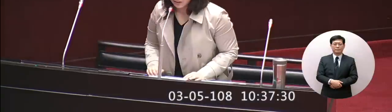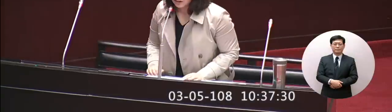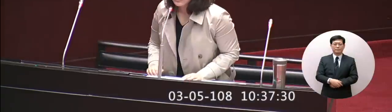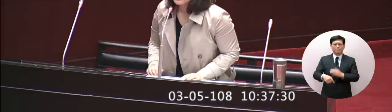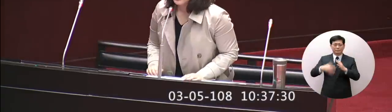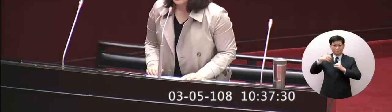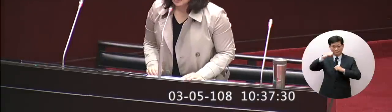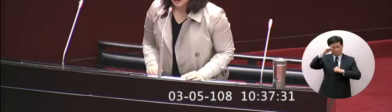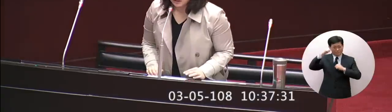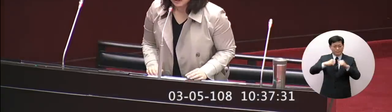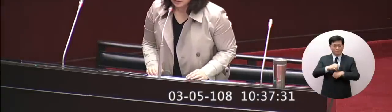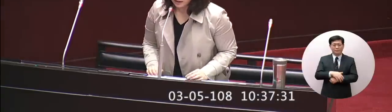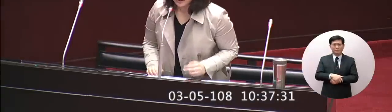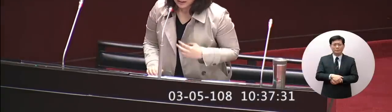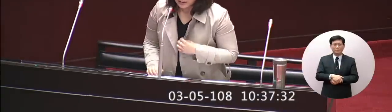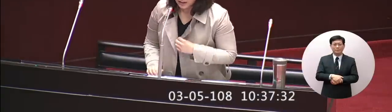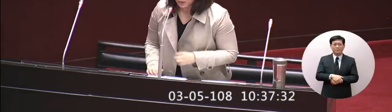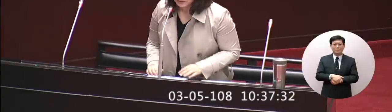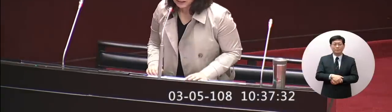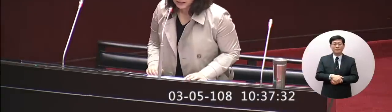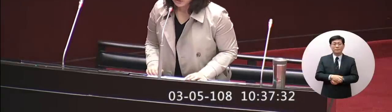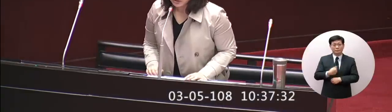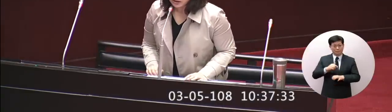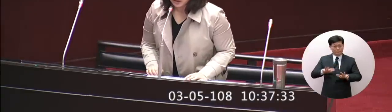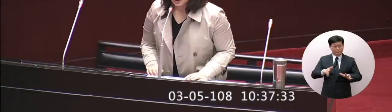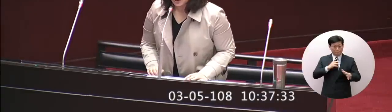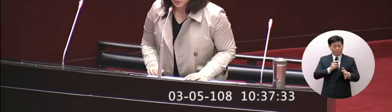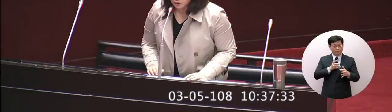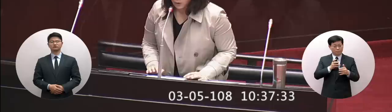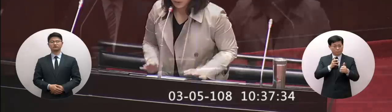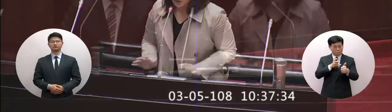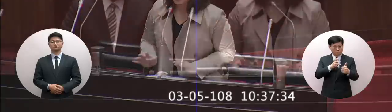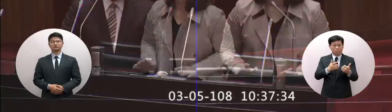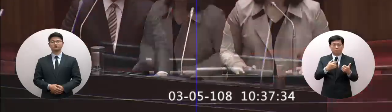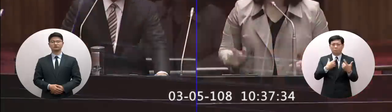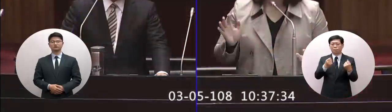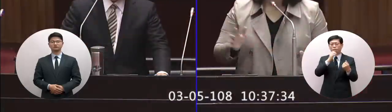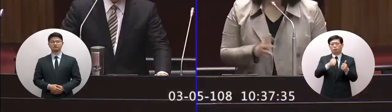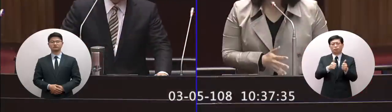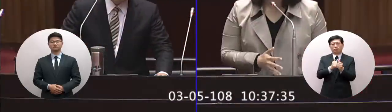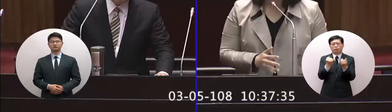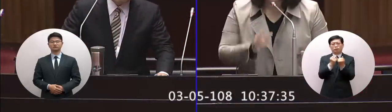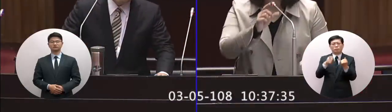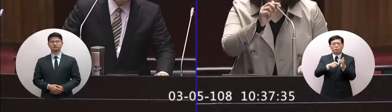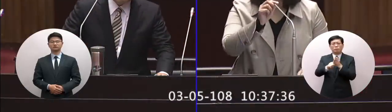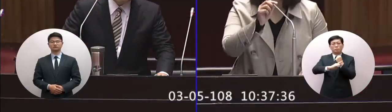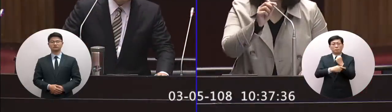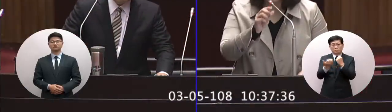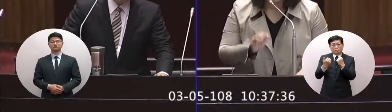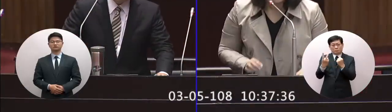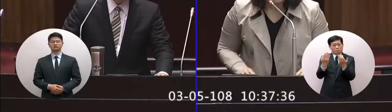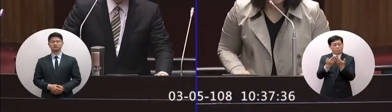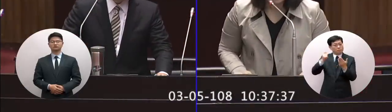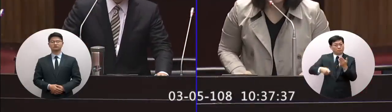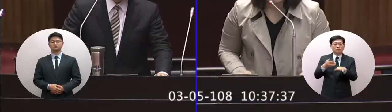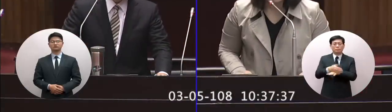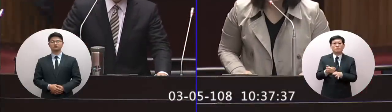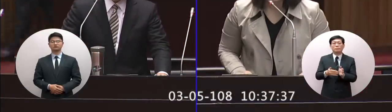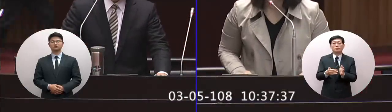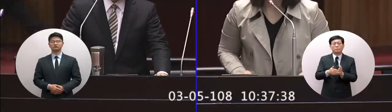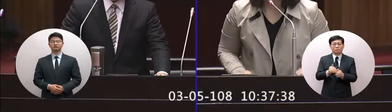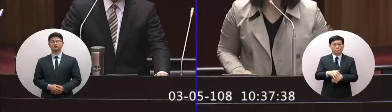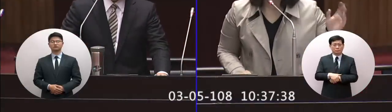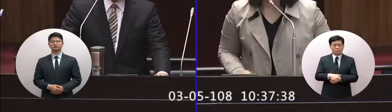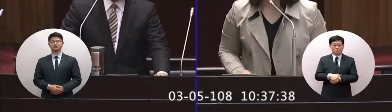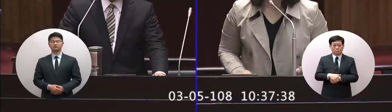院长早、哦、 那你好、 那我们今天就是同婚的专法，其实刚已经进覆二读了嘛，哦，那这个部分